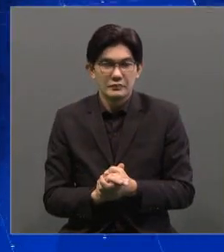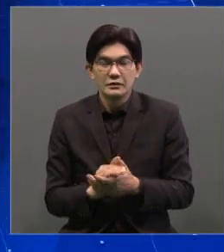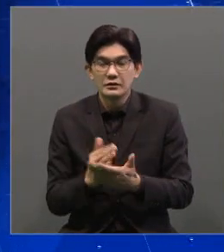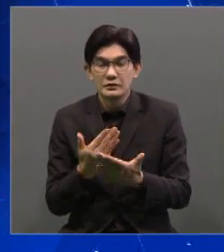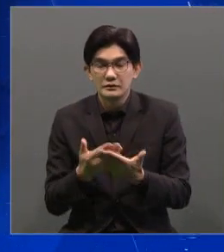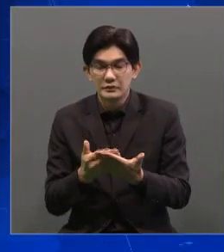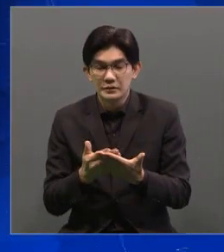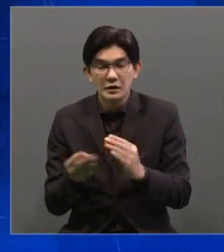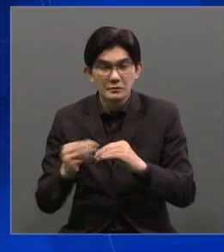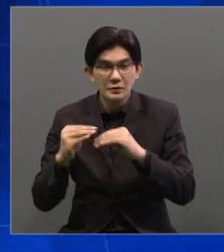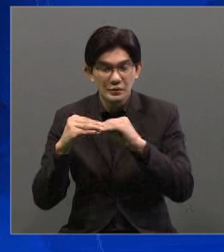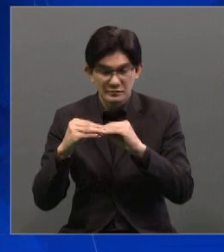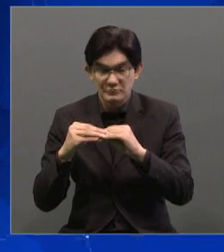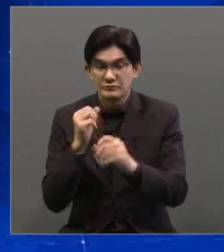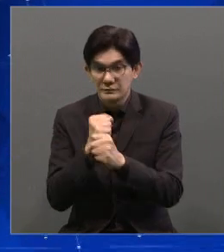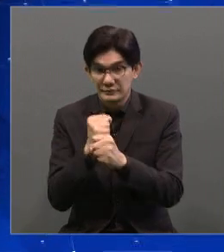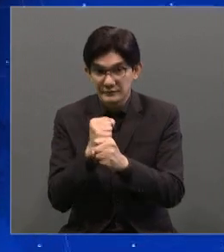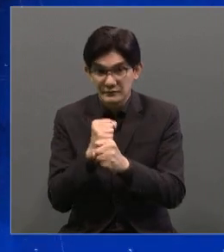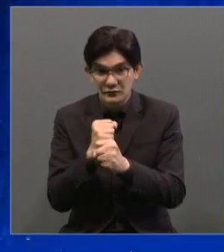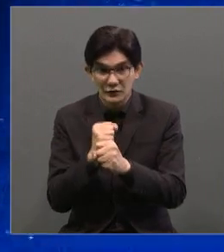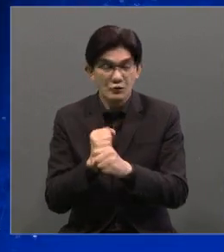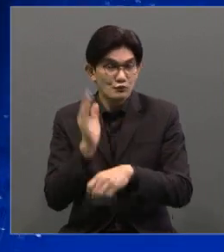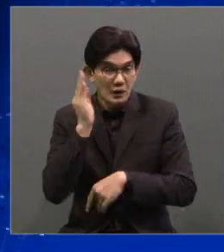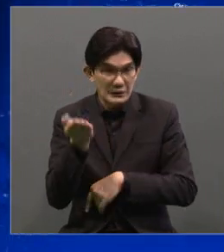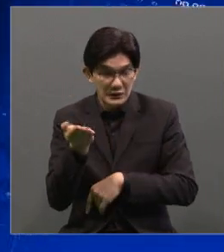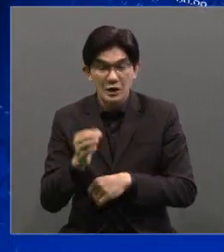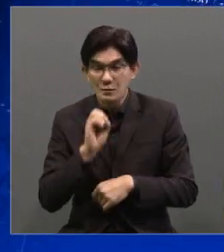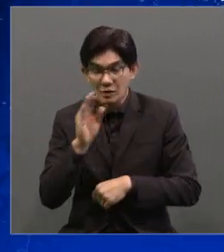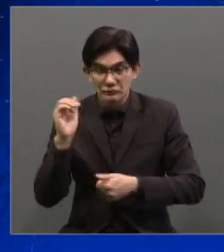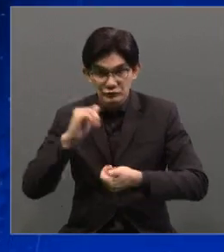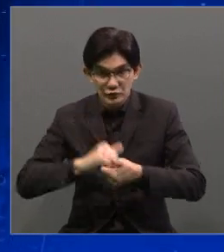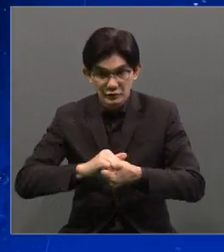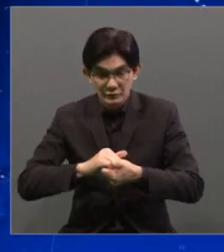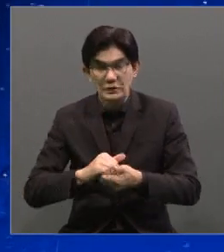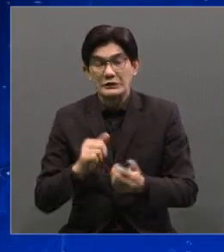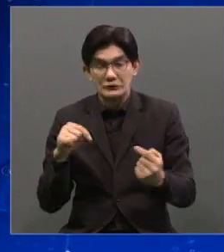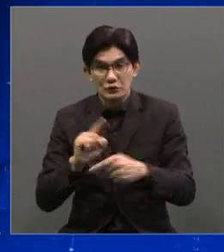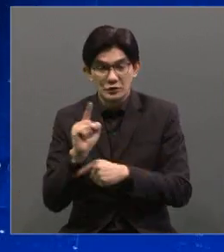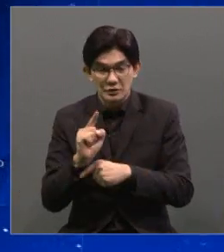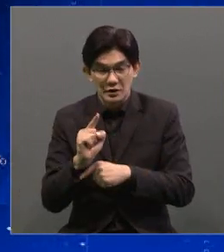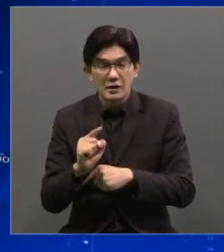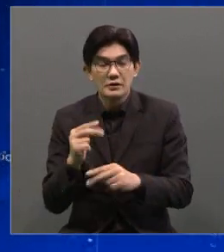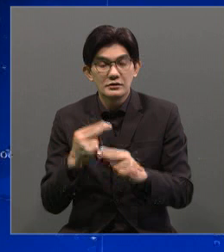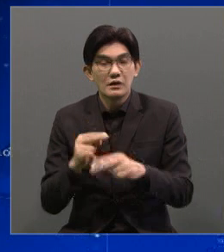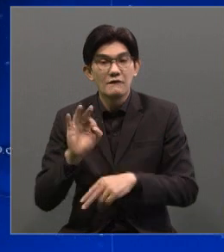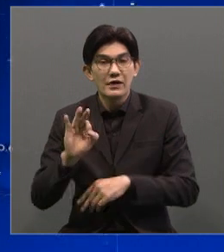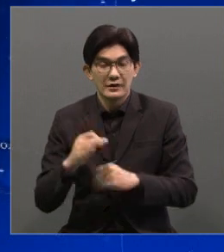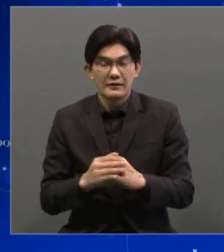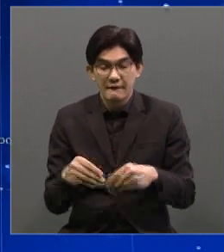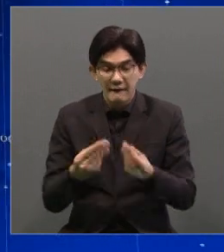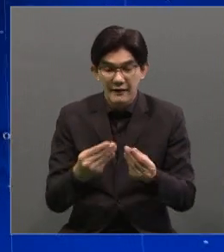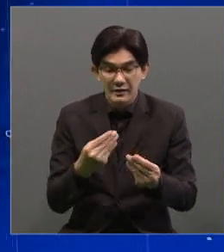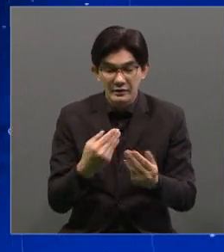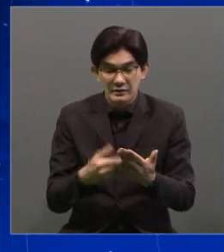กันฟอกเงินจากกรณีที่คุณน็อตกองสลากทัตเนี่ยร่วมกันฟอกเงินกับนายอรรถการหรือว่านายเฟ่ยเพราะอ้างว่าได้มอบอำนาจให้